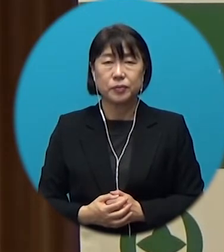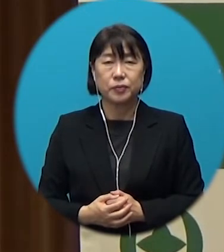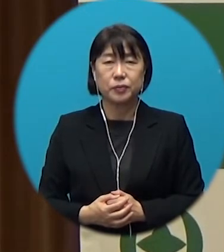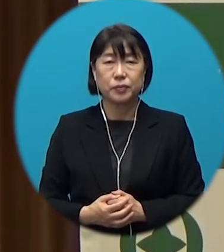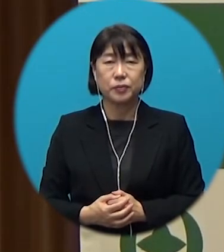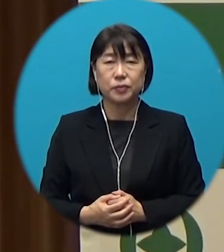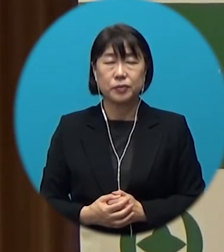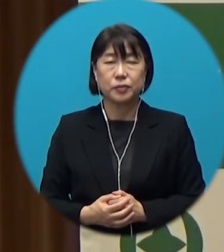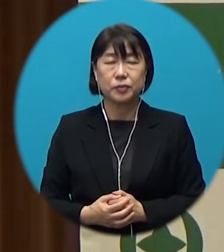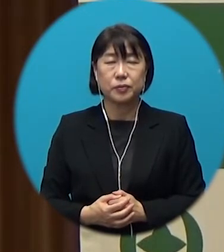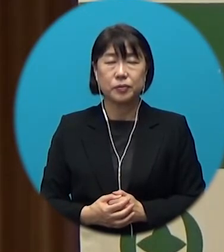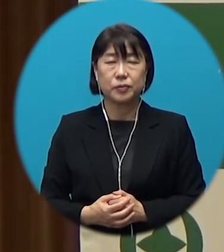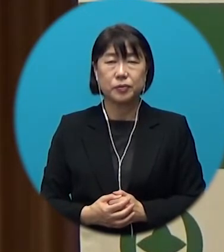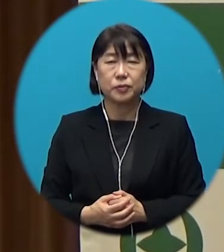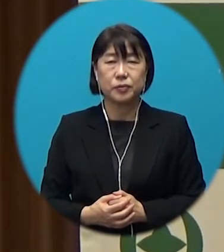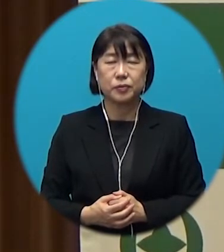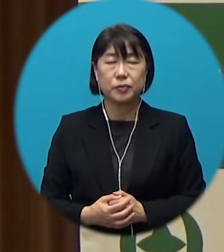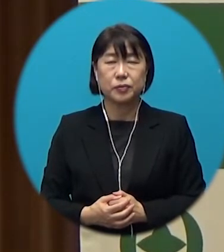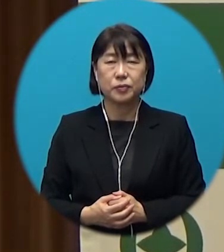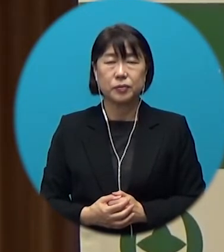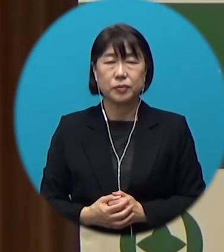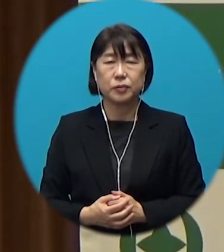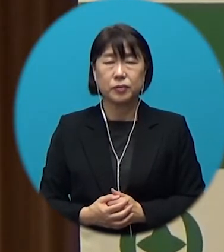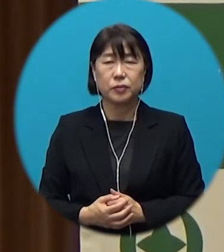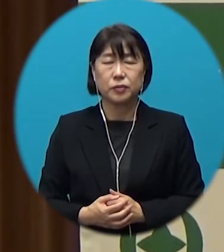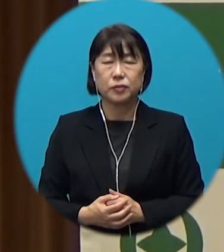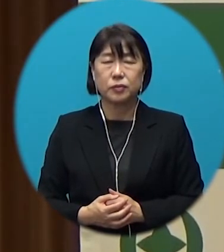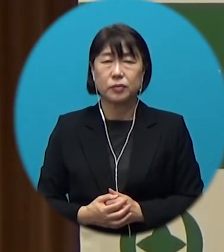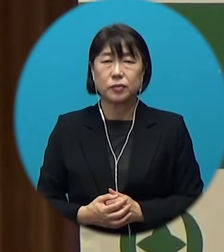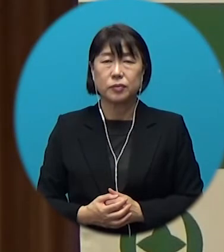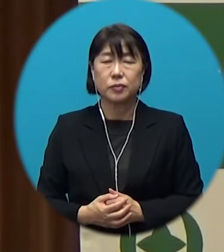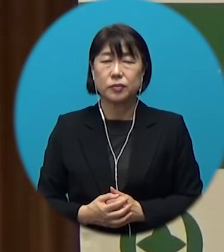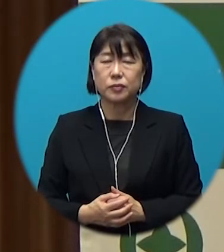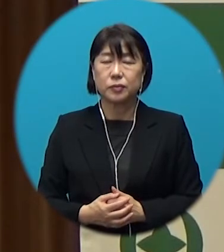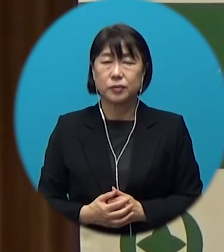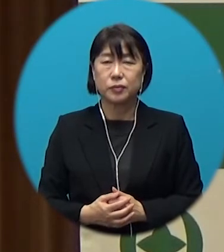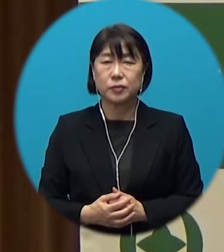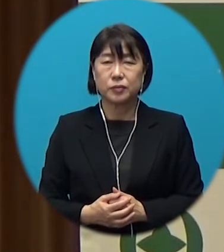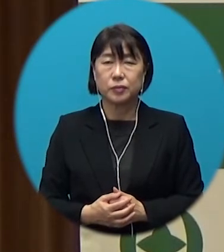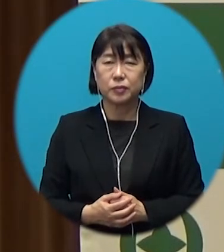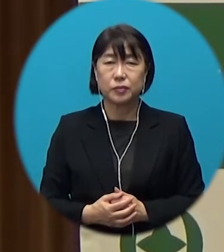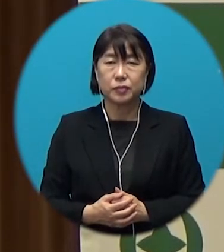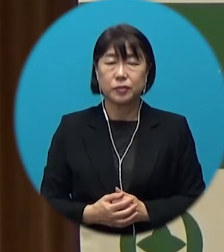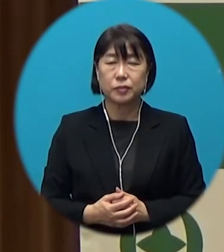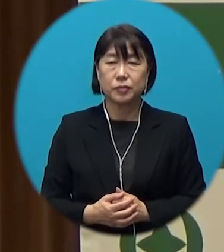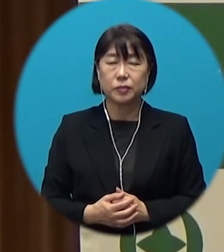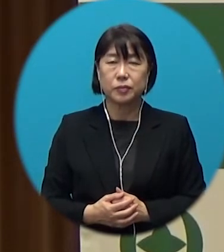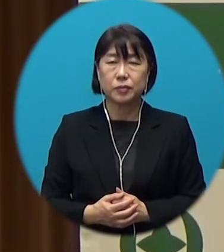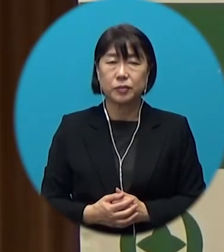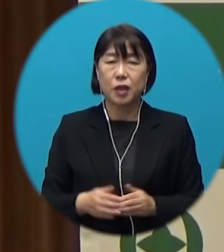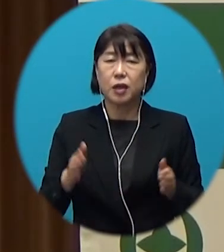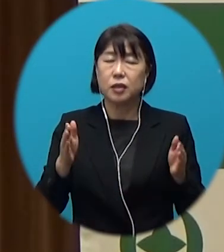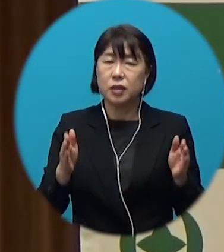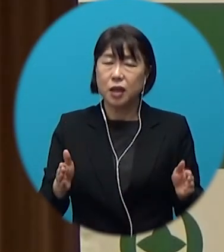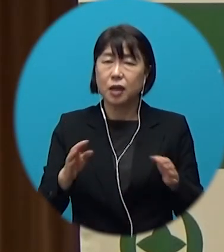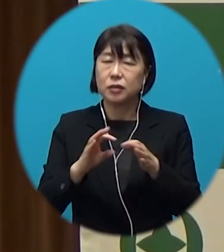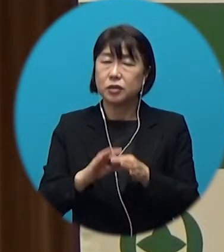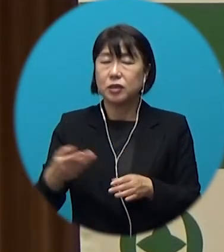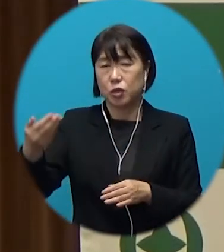まずこれ、期間などは何か設けられていたりするでしょうか。 期間についてはです